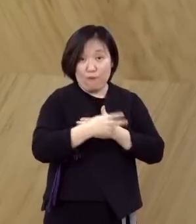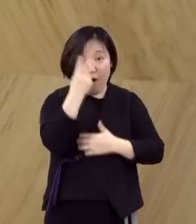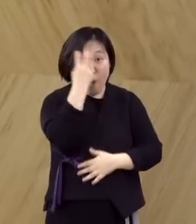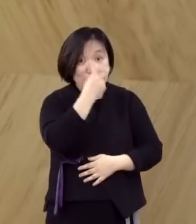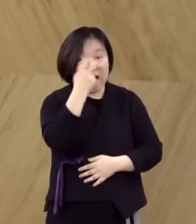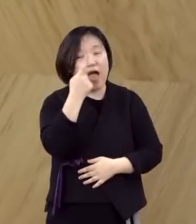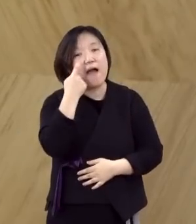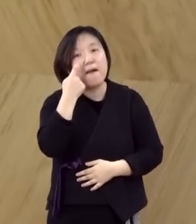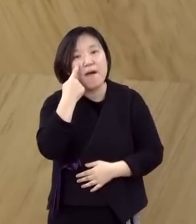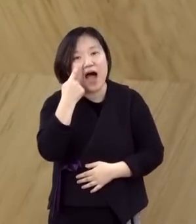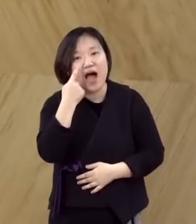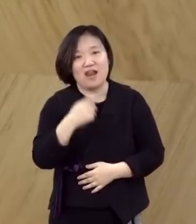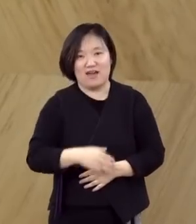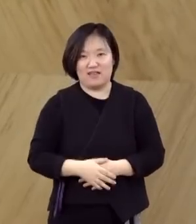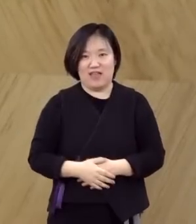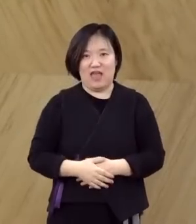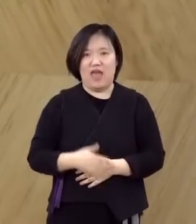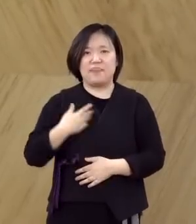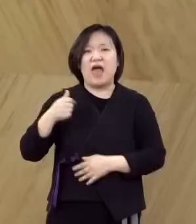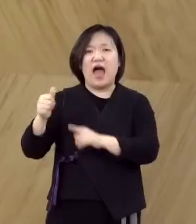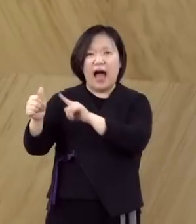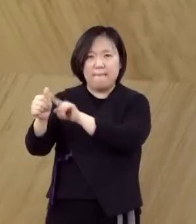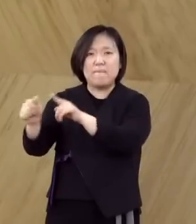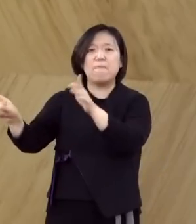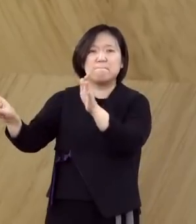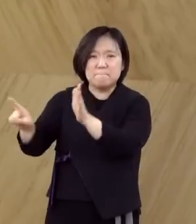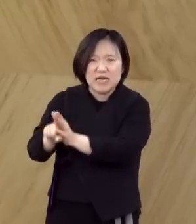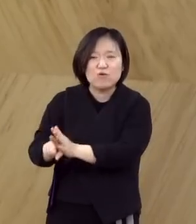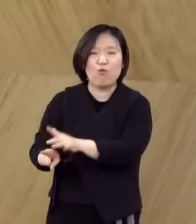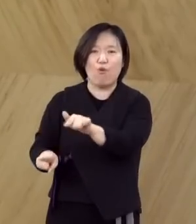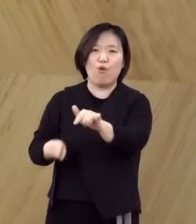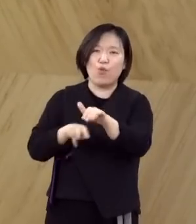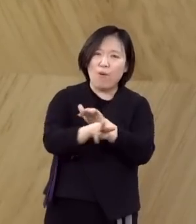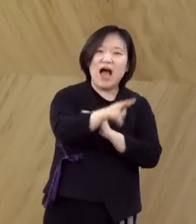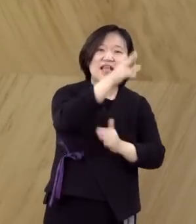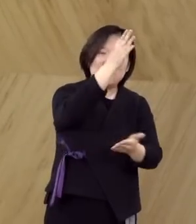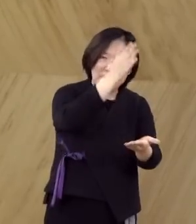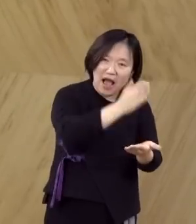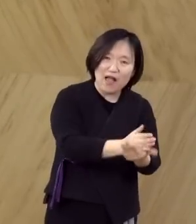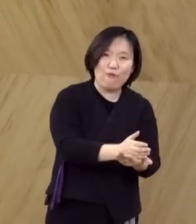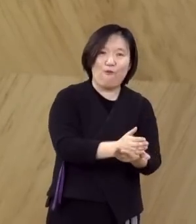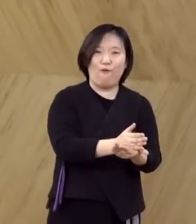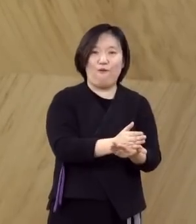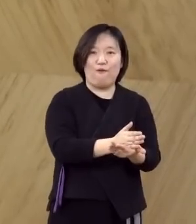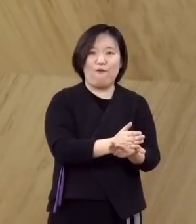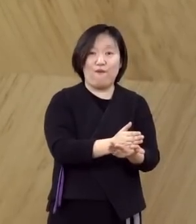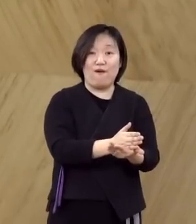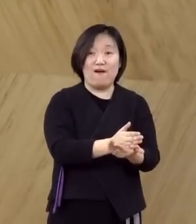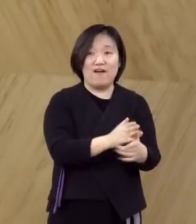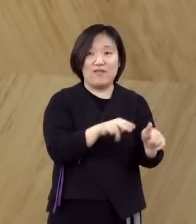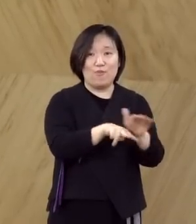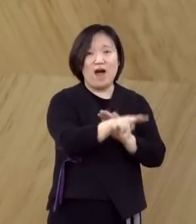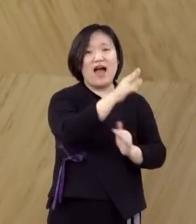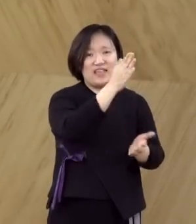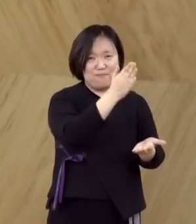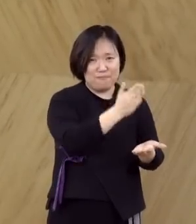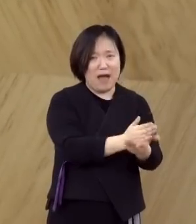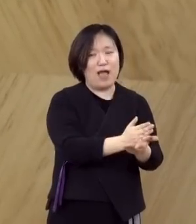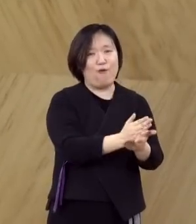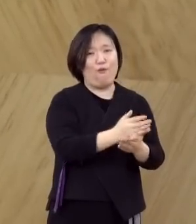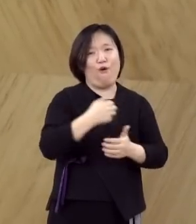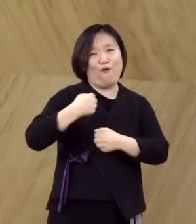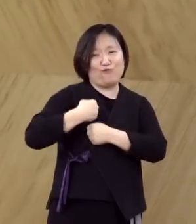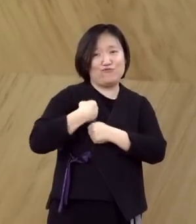먼저군병원에가서신체검사를받아보라고했어요.""남편말을믿으세요. 도망치는건해결책이아니라고했으니,